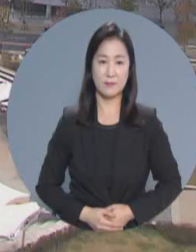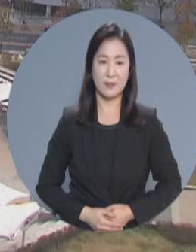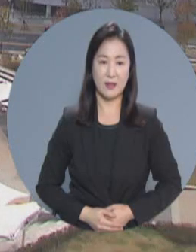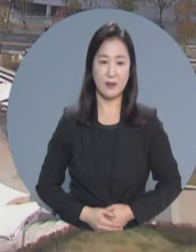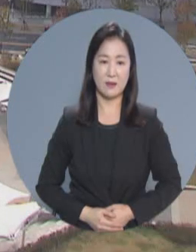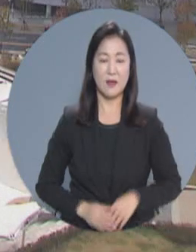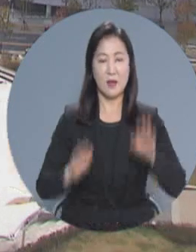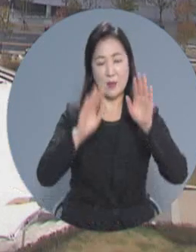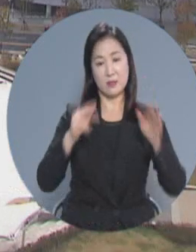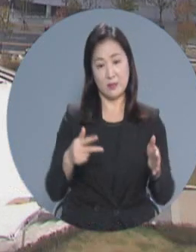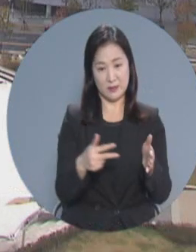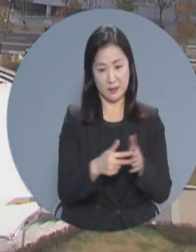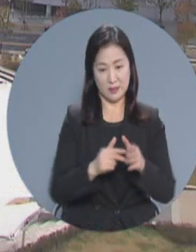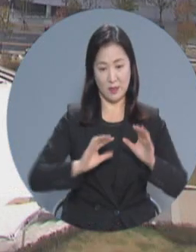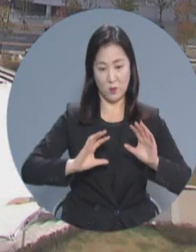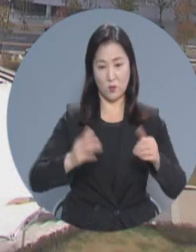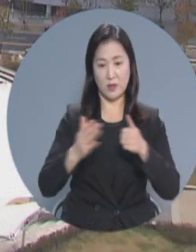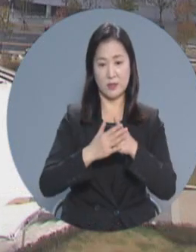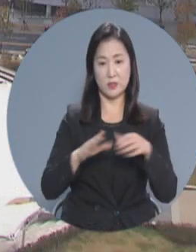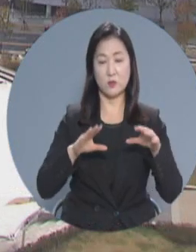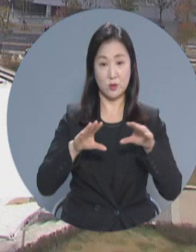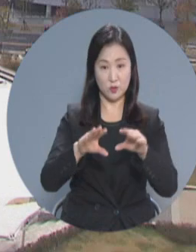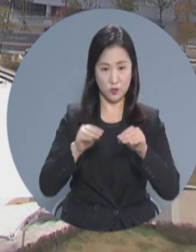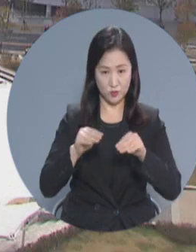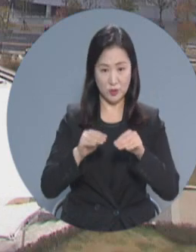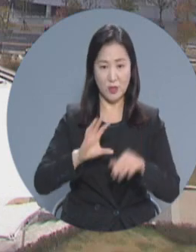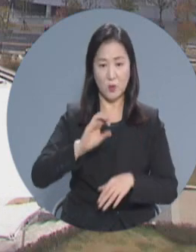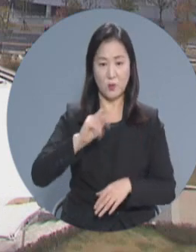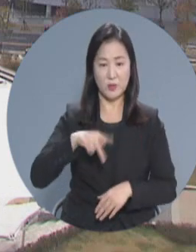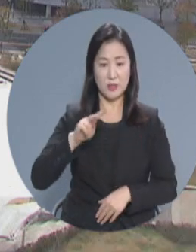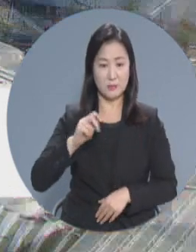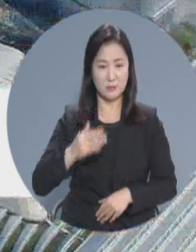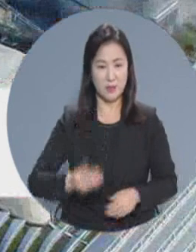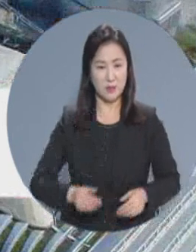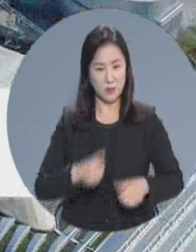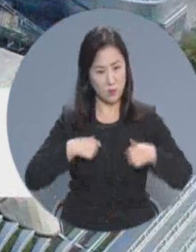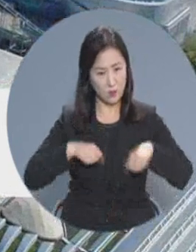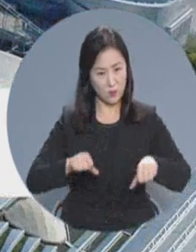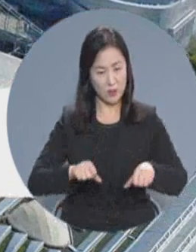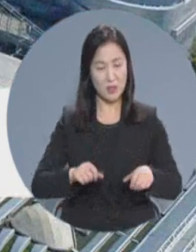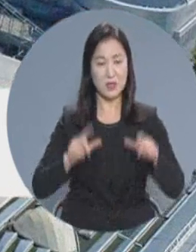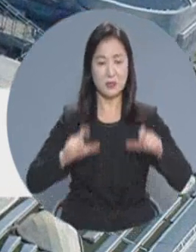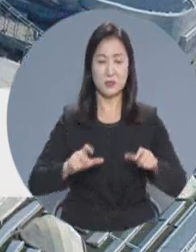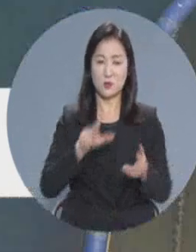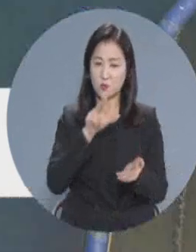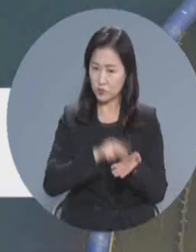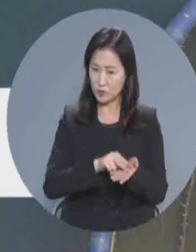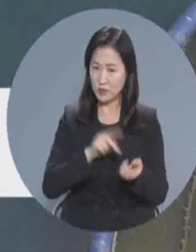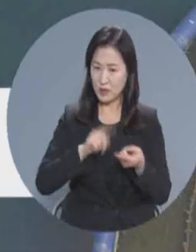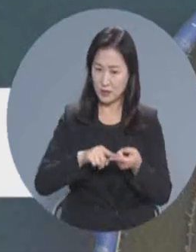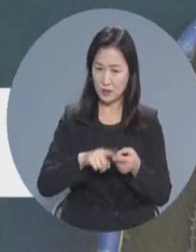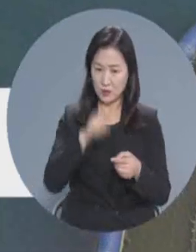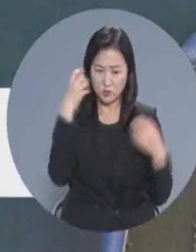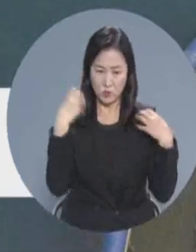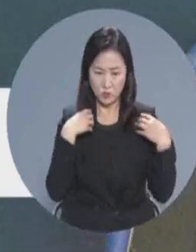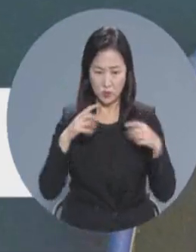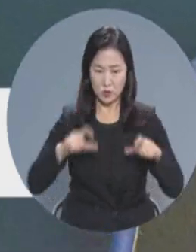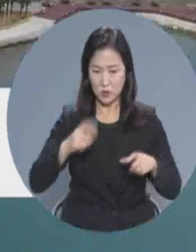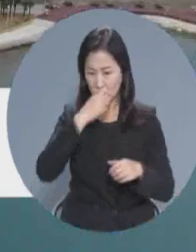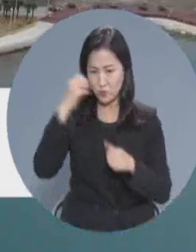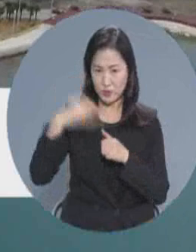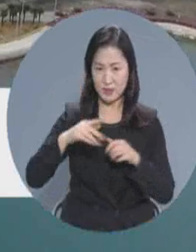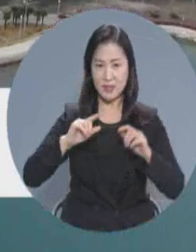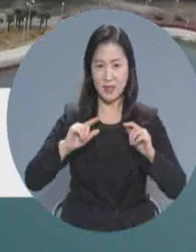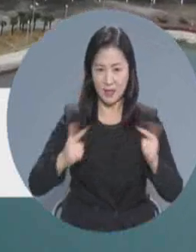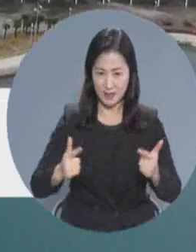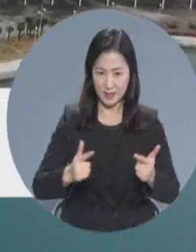박람회재단 국비지원 중단과 COP28 일방적인 양보 등 최근 지역 현안 관련해 정부가 지역을 무시하는 처사란